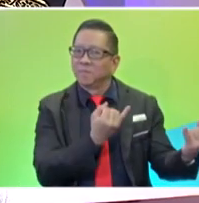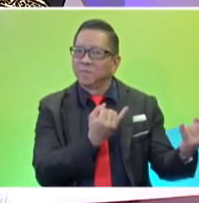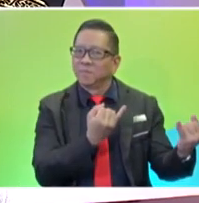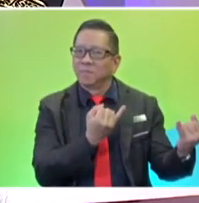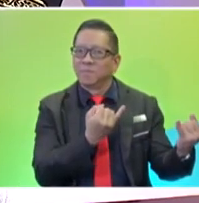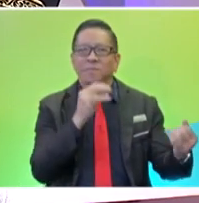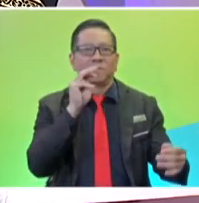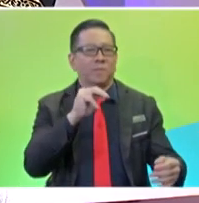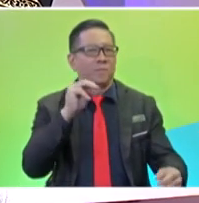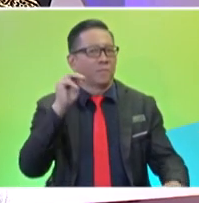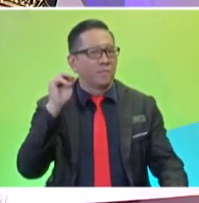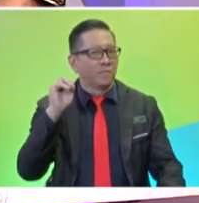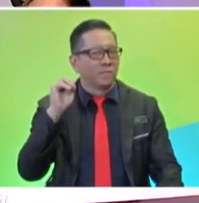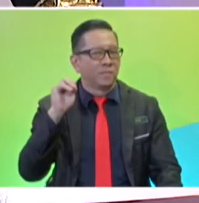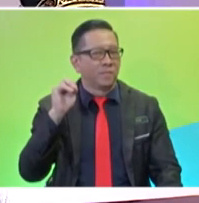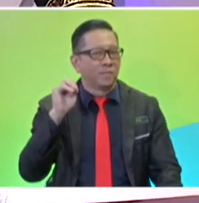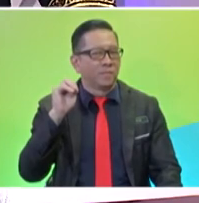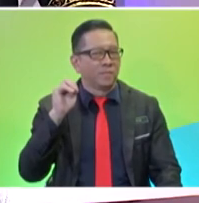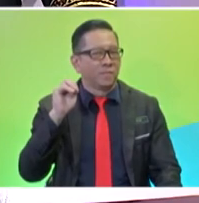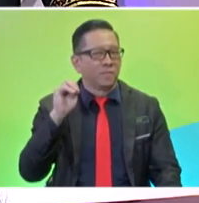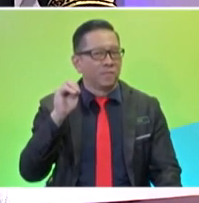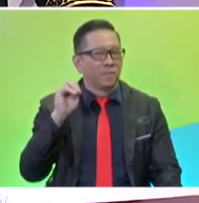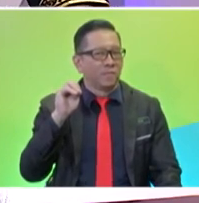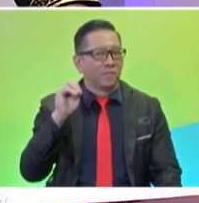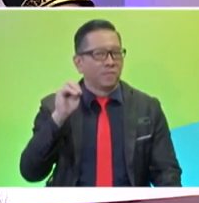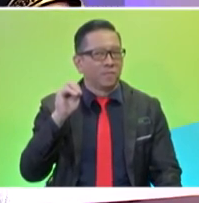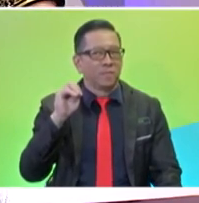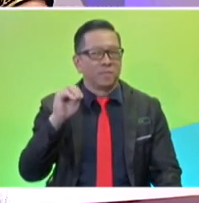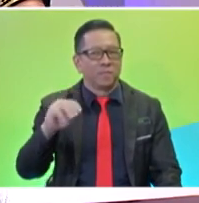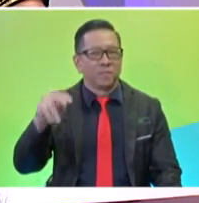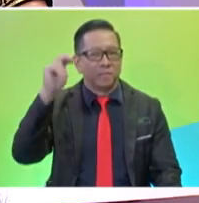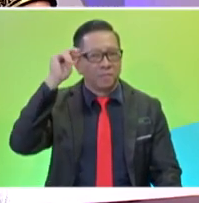nih Bendera nih